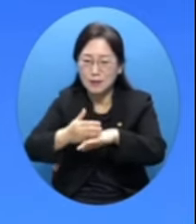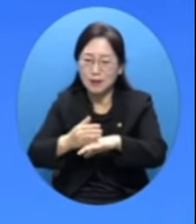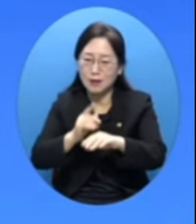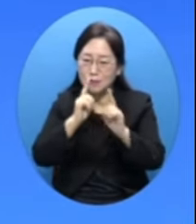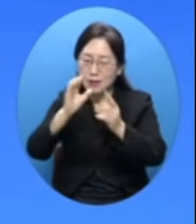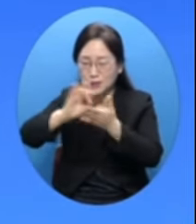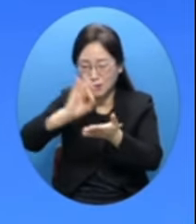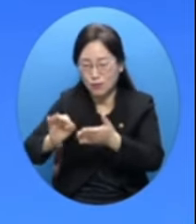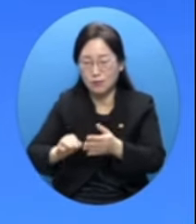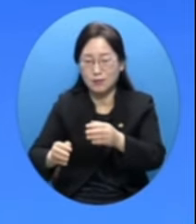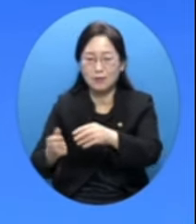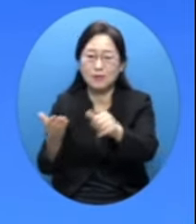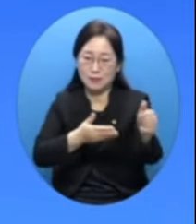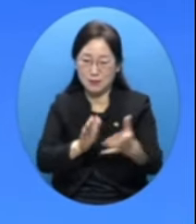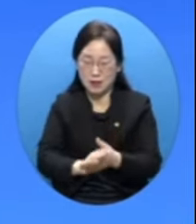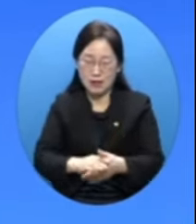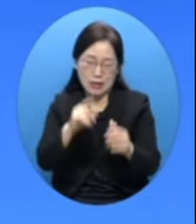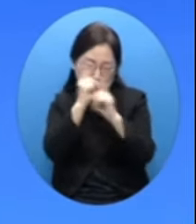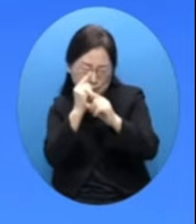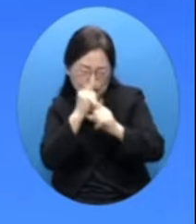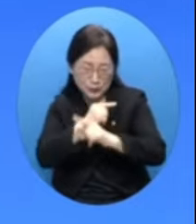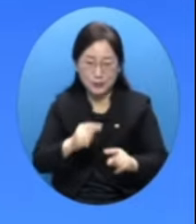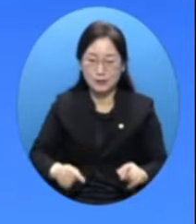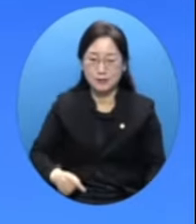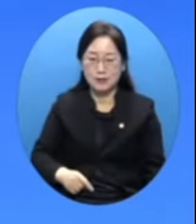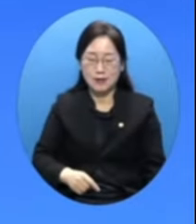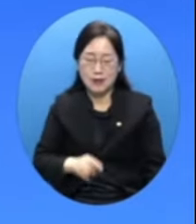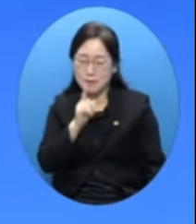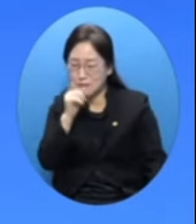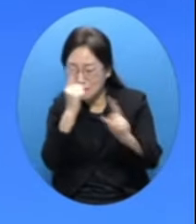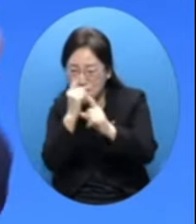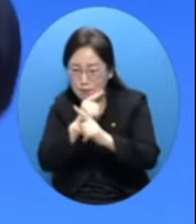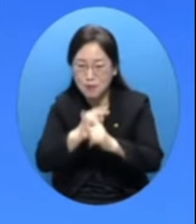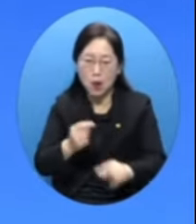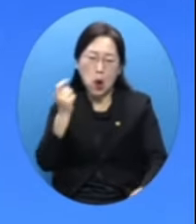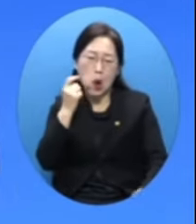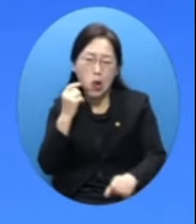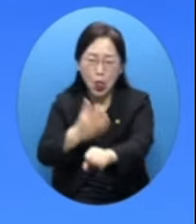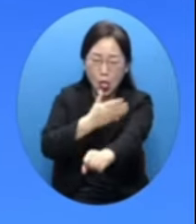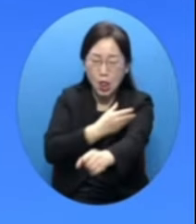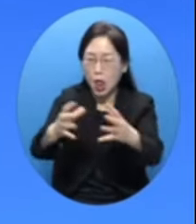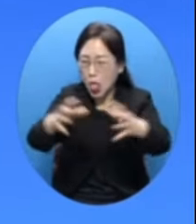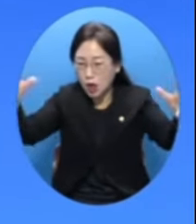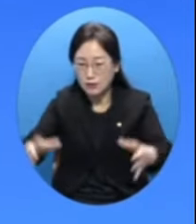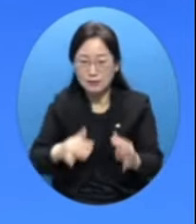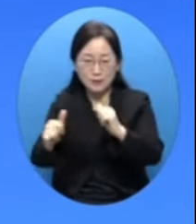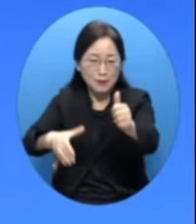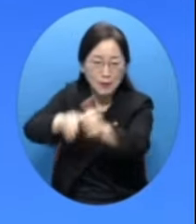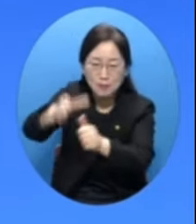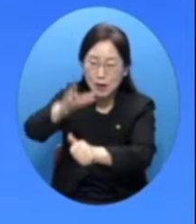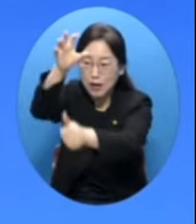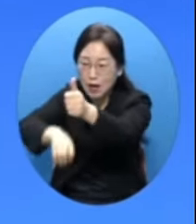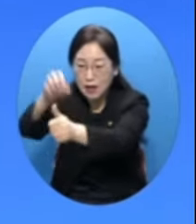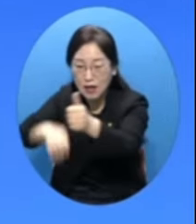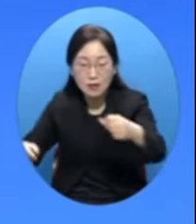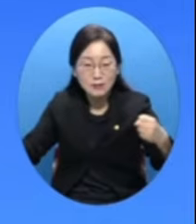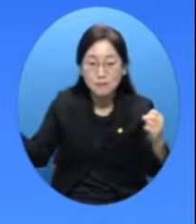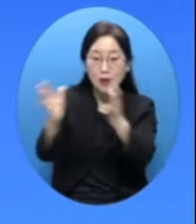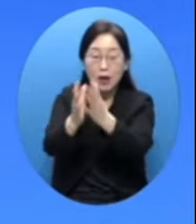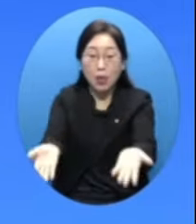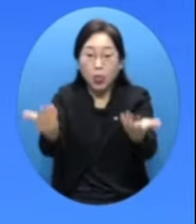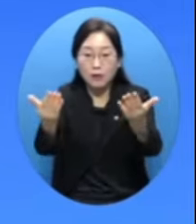됩니다. 늘 부정적인 데 익숙하고 부정적인 말을 하고 가짜뉴스를 퍼뜨려서 사람을 끌어내리고 싸우는 이 같은